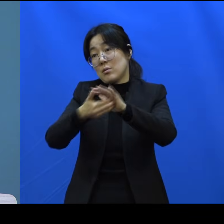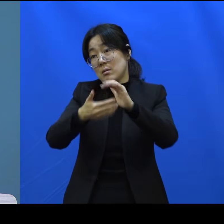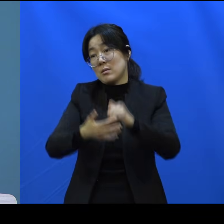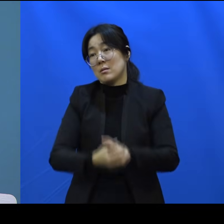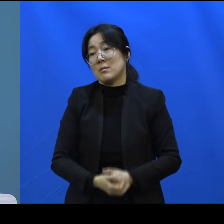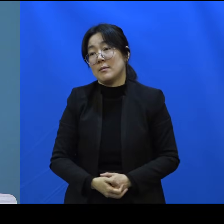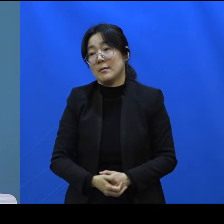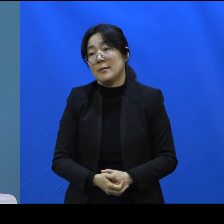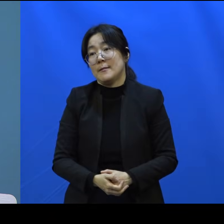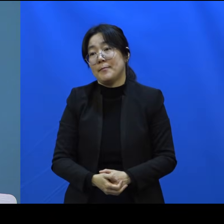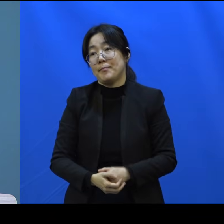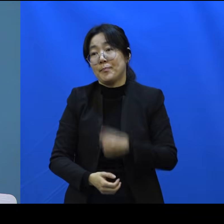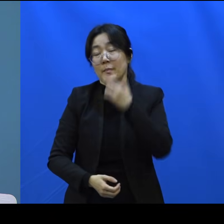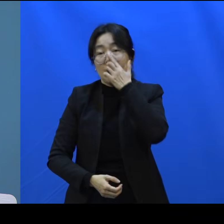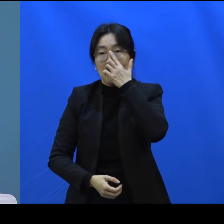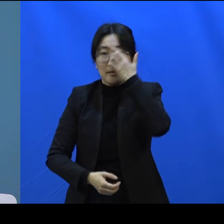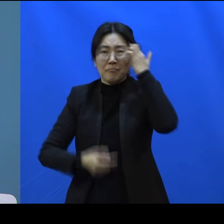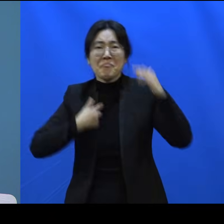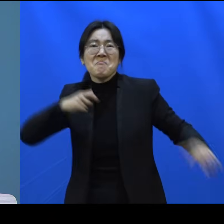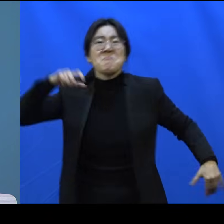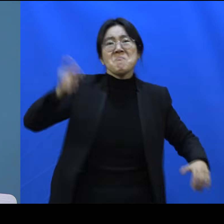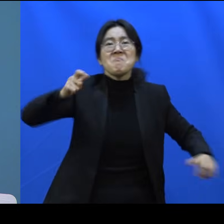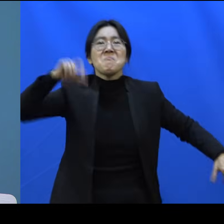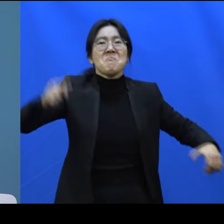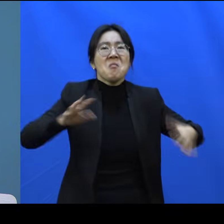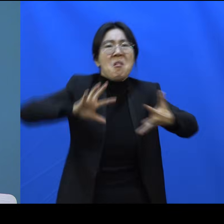여러분, 십자가를